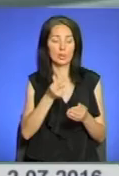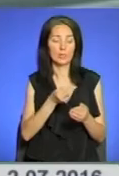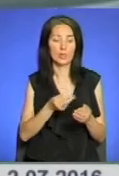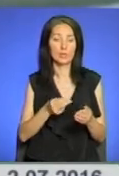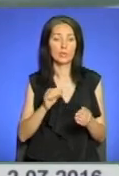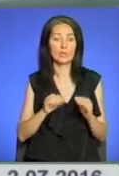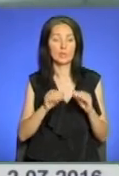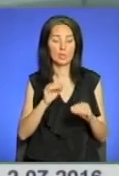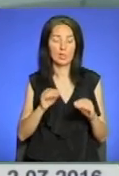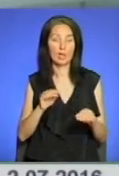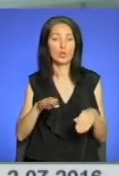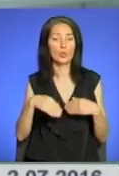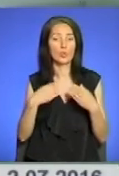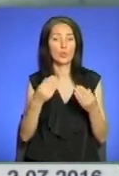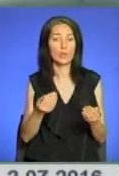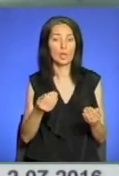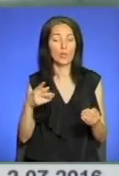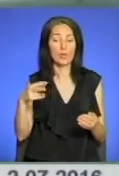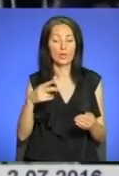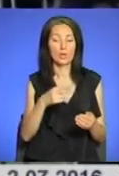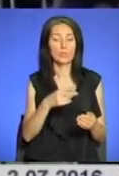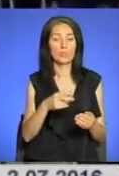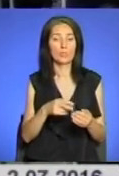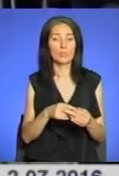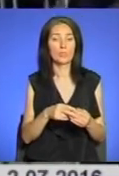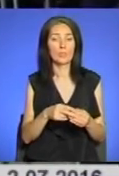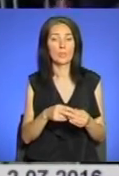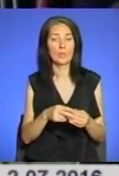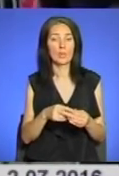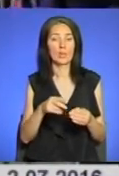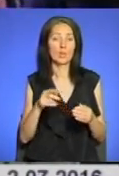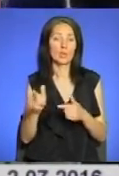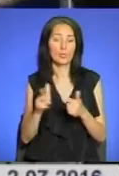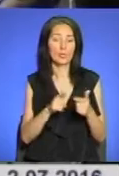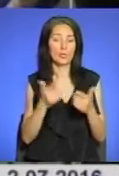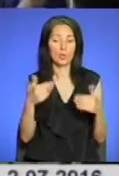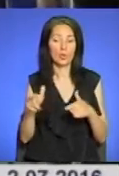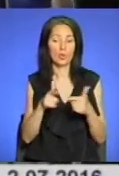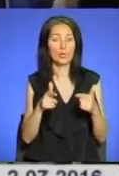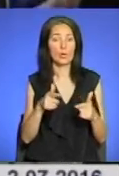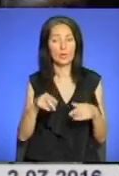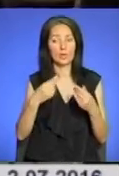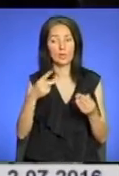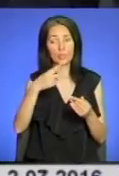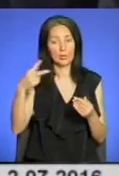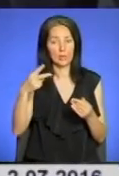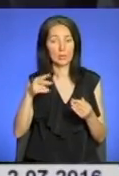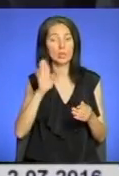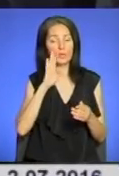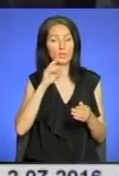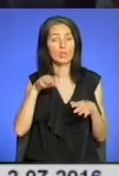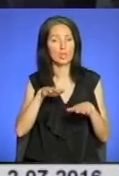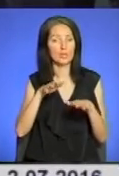складають і подаємо різну продукцію як можна сказать готова вже на второй етаж девочки шивають швей в